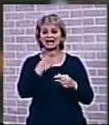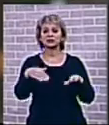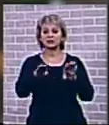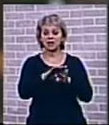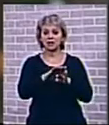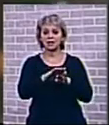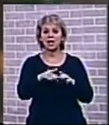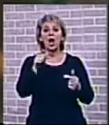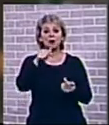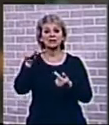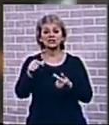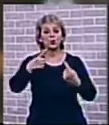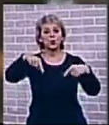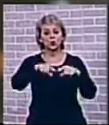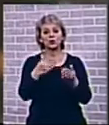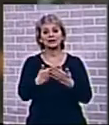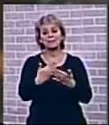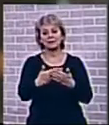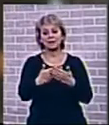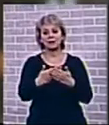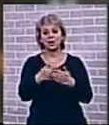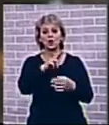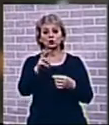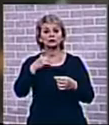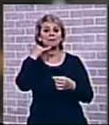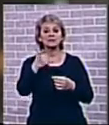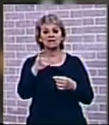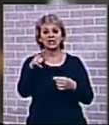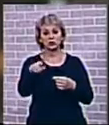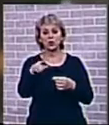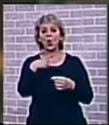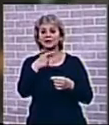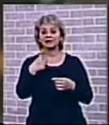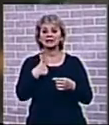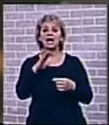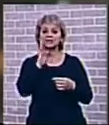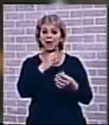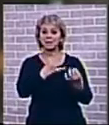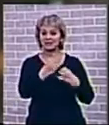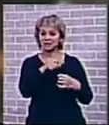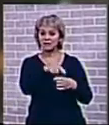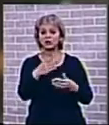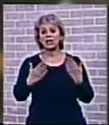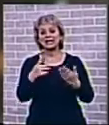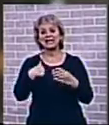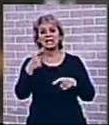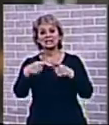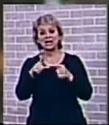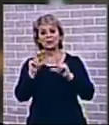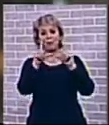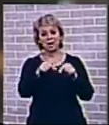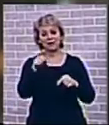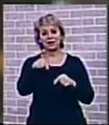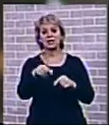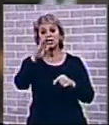так, в определенных кругах, там, допустим, ему кто-нибудь позвонит, он говорит, я с мамой разговариваю, или я с родителями